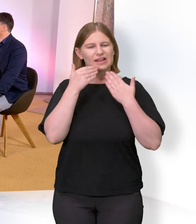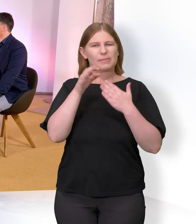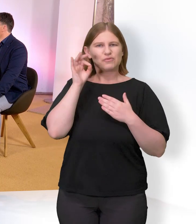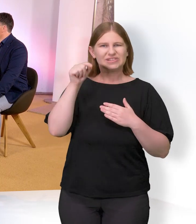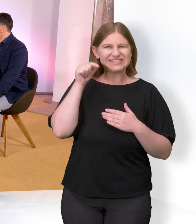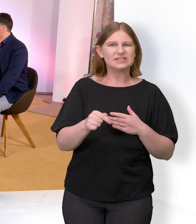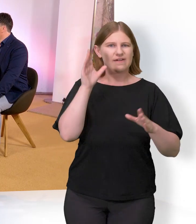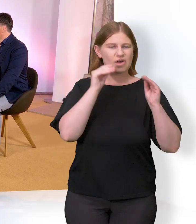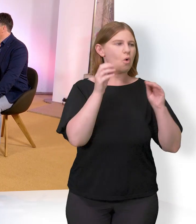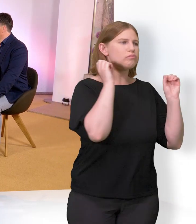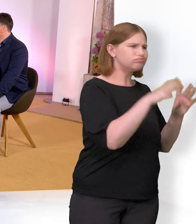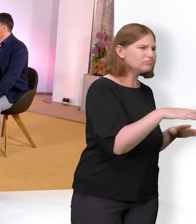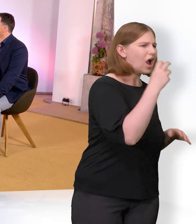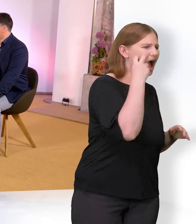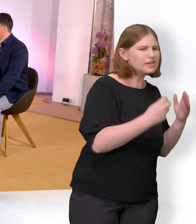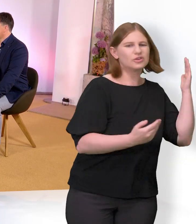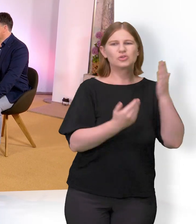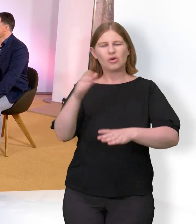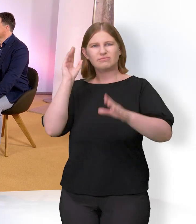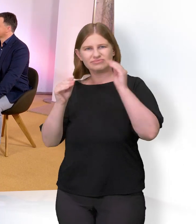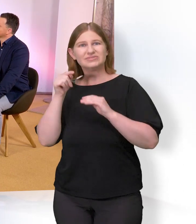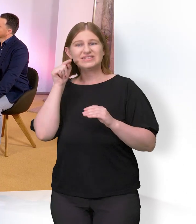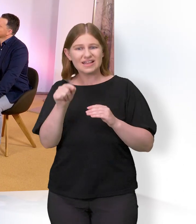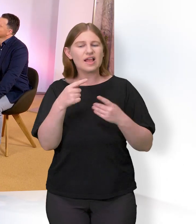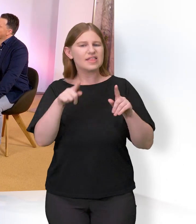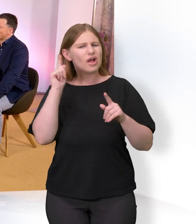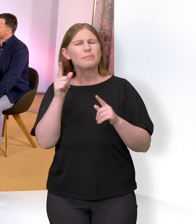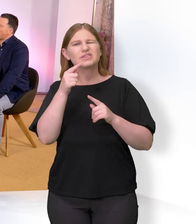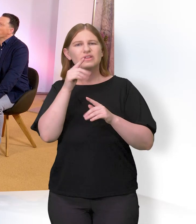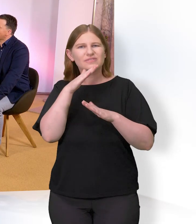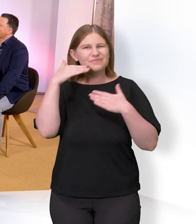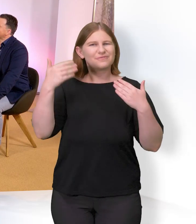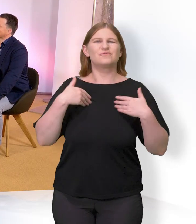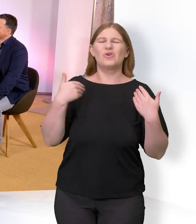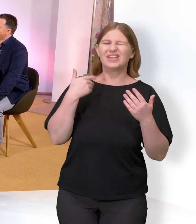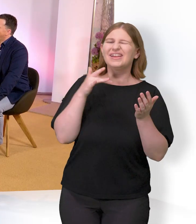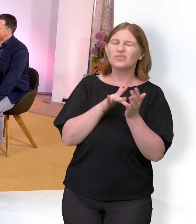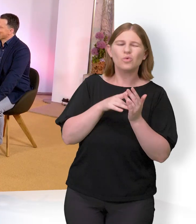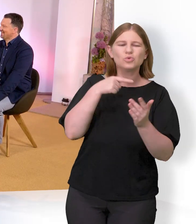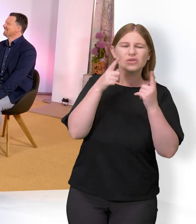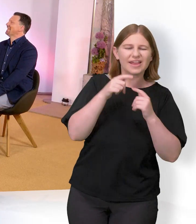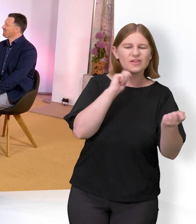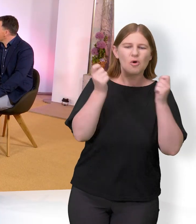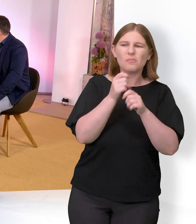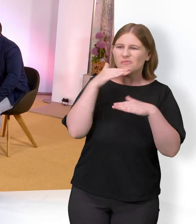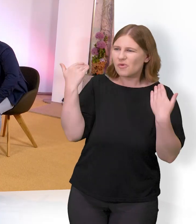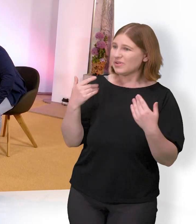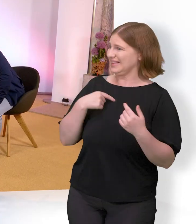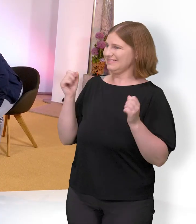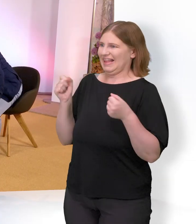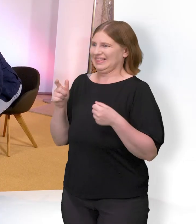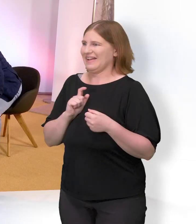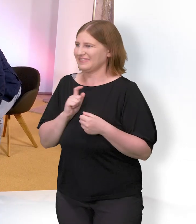Erfahrung. Und das Lied ist auch ein bisschen fröhlich, weil durch die Tränen. Ich kann es kaum erwarten. Also, ich freue mich